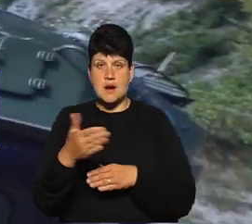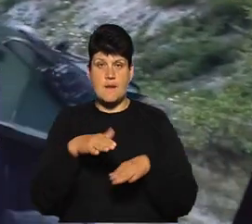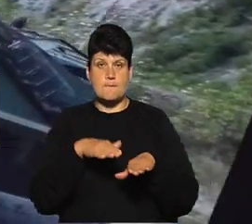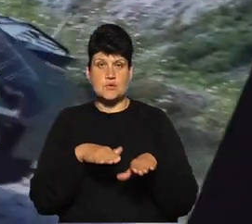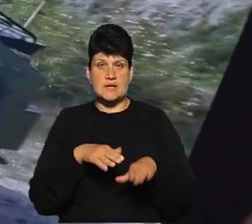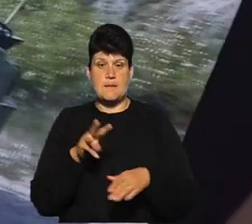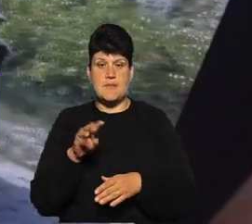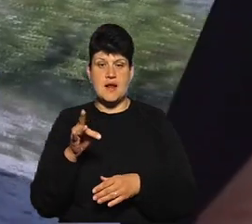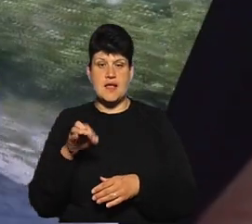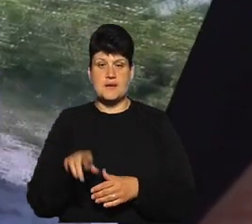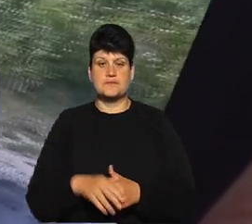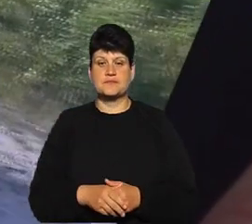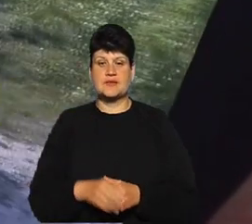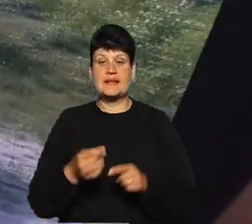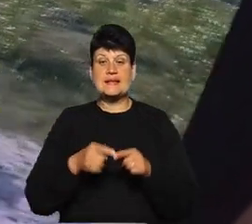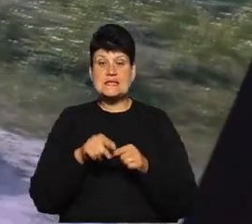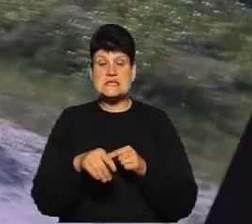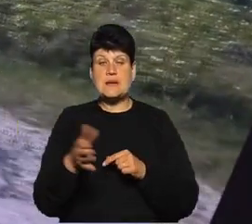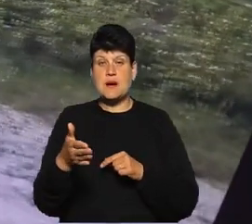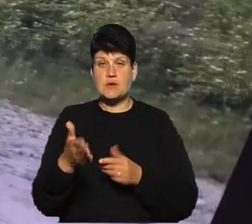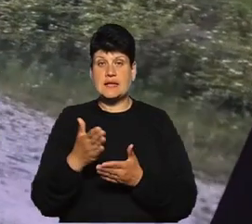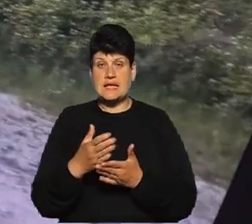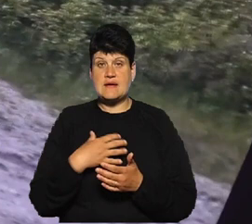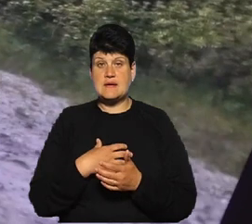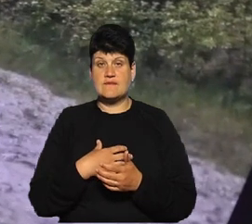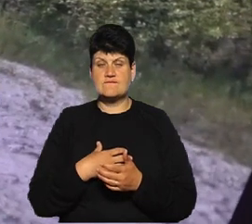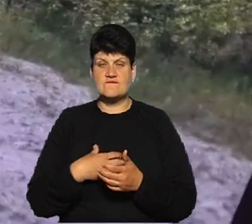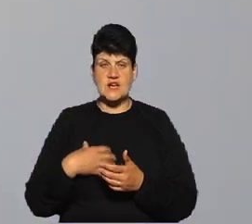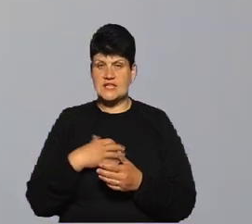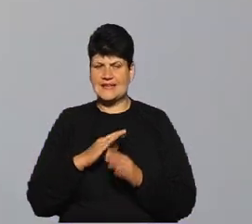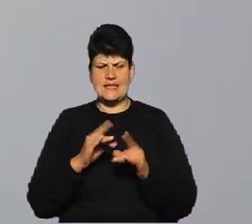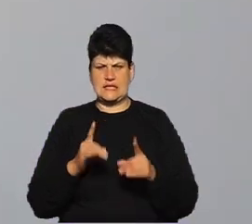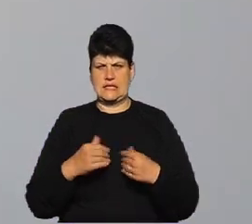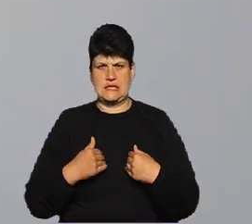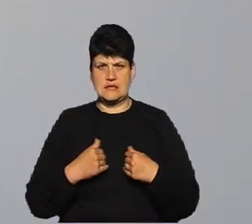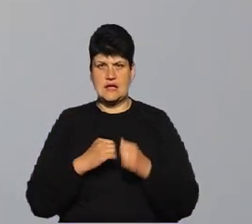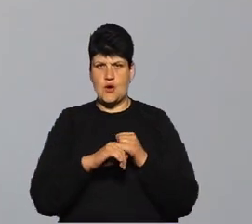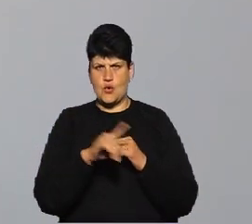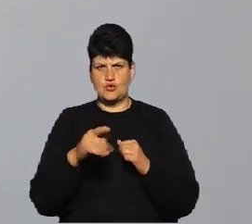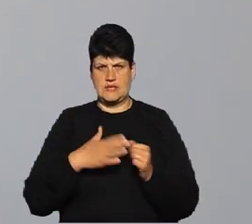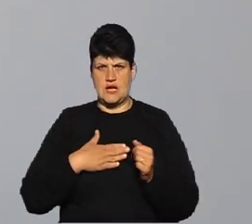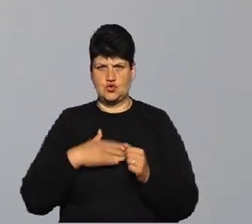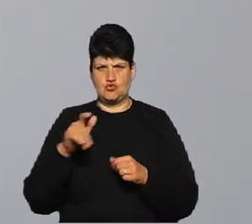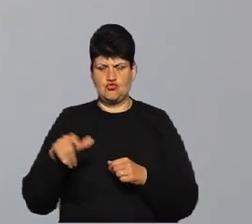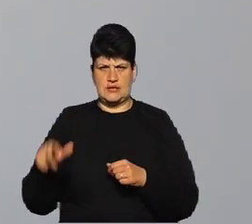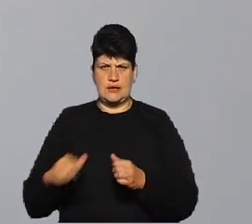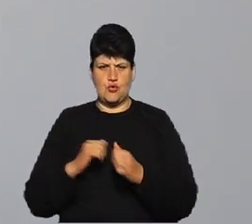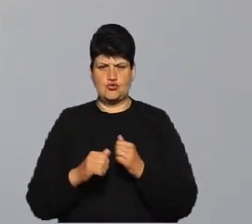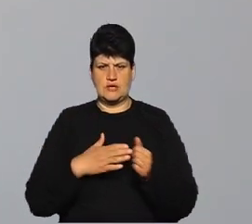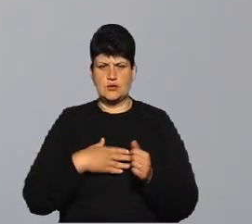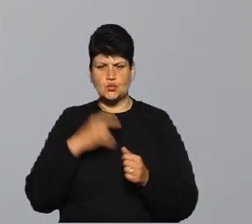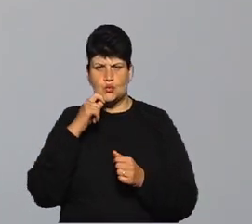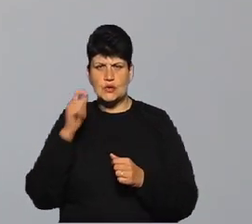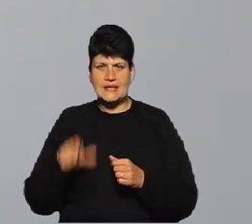Марія. Ці прапори є важливими не тільки для наших бійців, це для кожної нашої людини, для кожного українця. Адже це